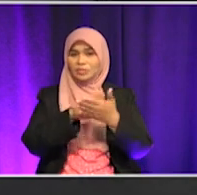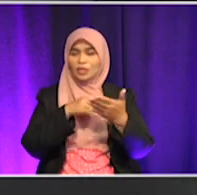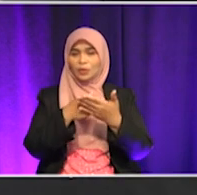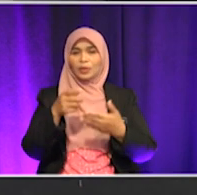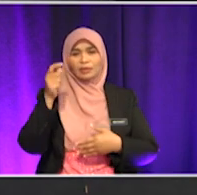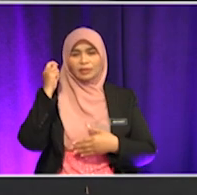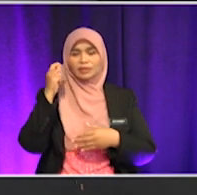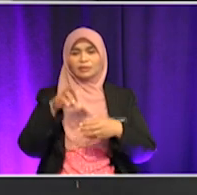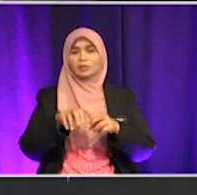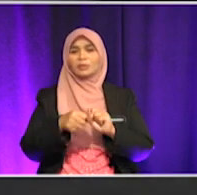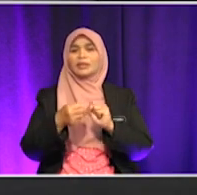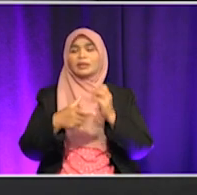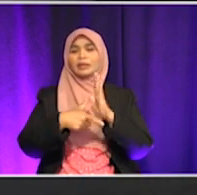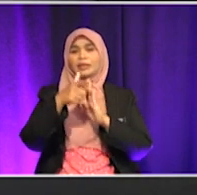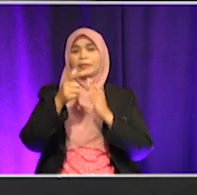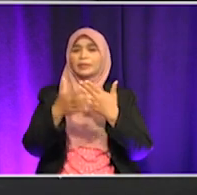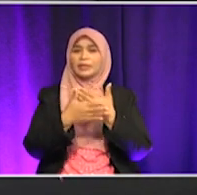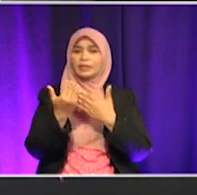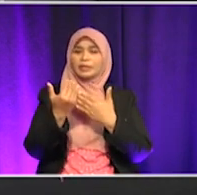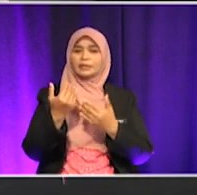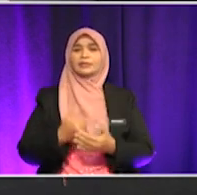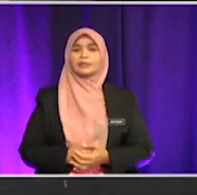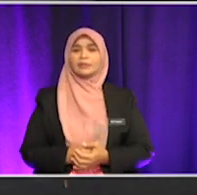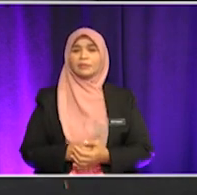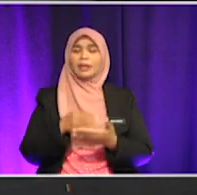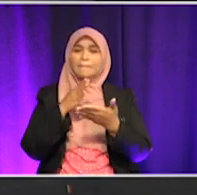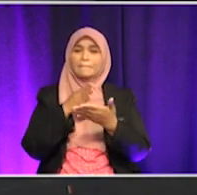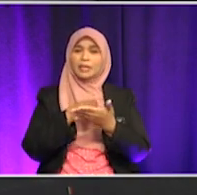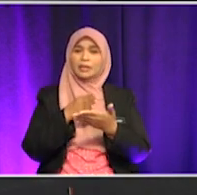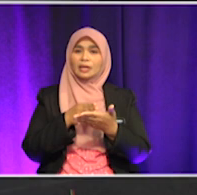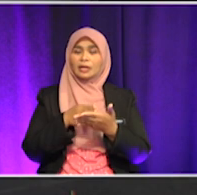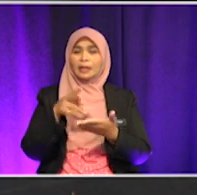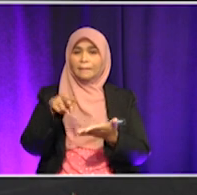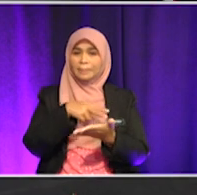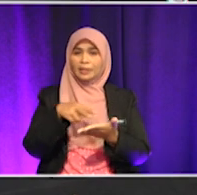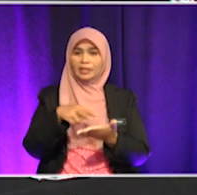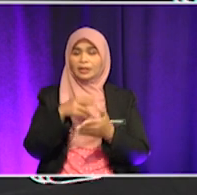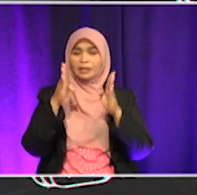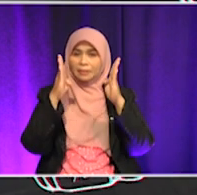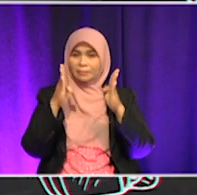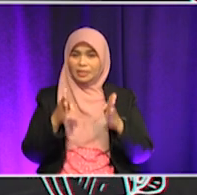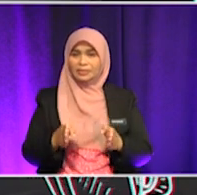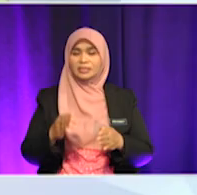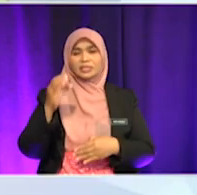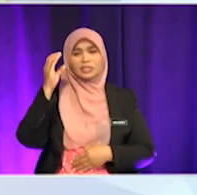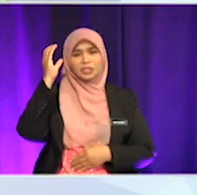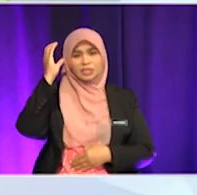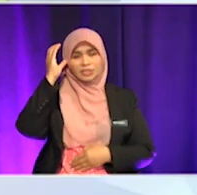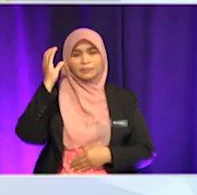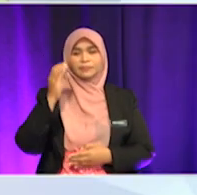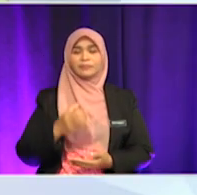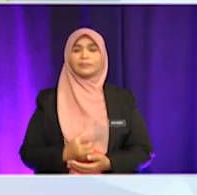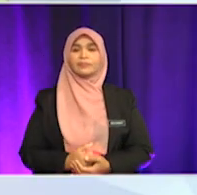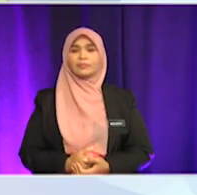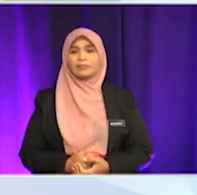Okey. Terbitkan rumus bilangan penari yang berbangsa Cina. Okey.